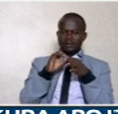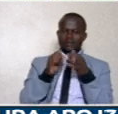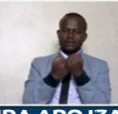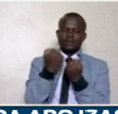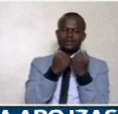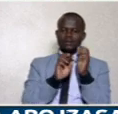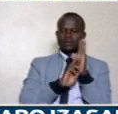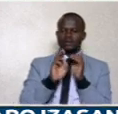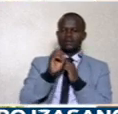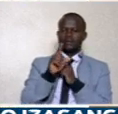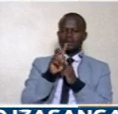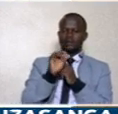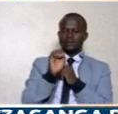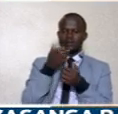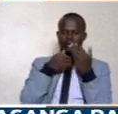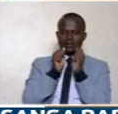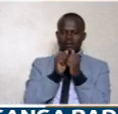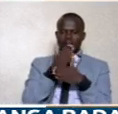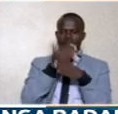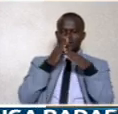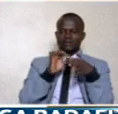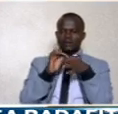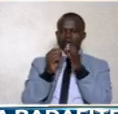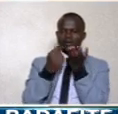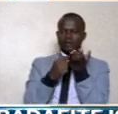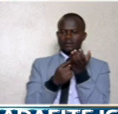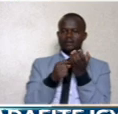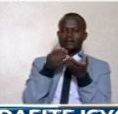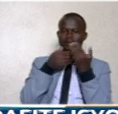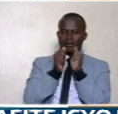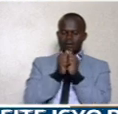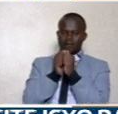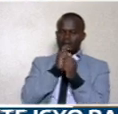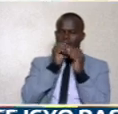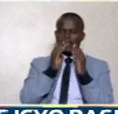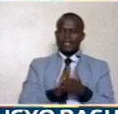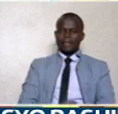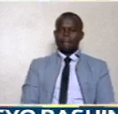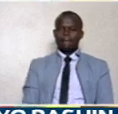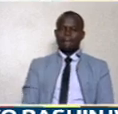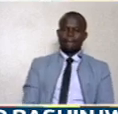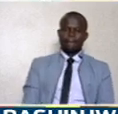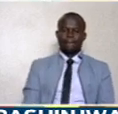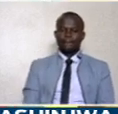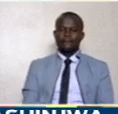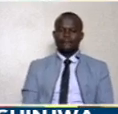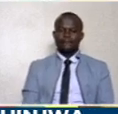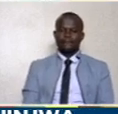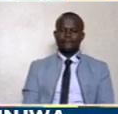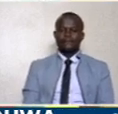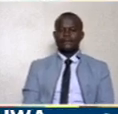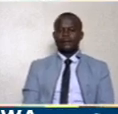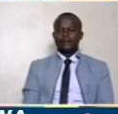n'Ubutwererane Ambasaderi Olivier Nduhungirehe mu kiganiro we na Minisitiri w'Ububanyi n'Amahanga wa Uganda bagiranye n'abanyamakuru. Twagiranye ibiganiro byiza